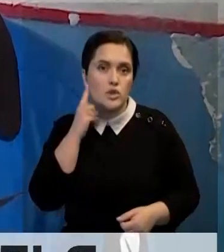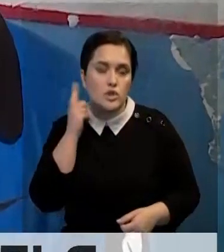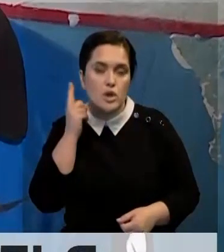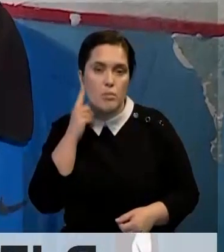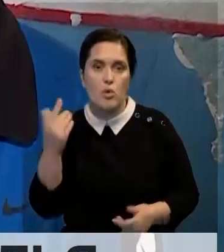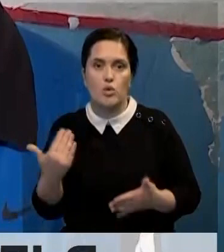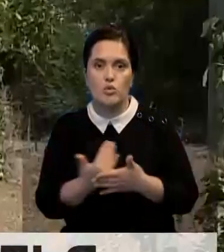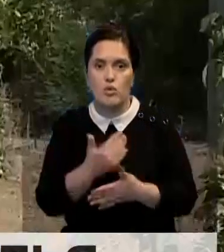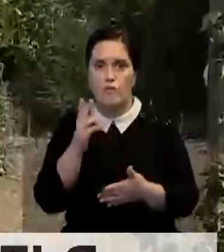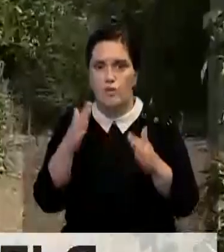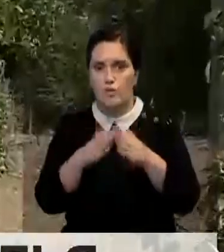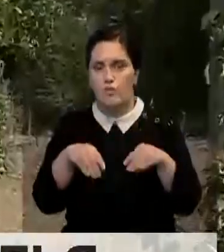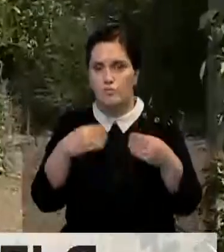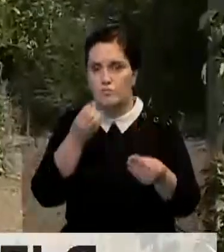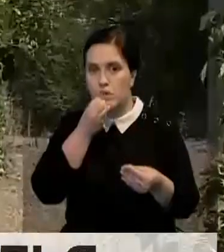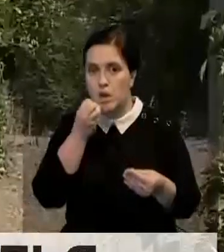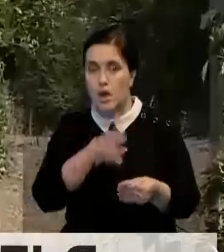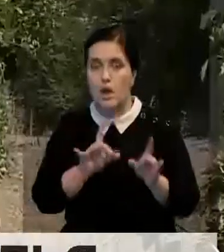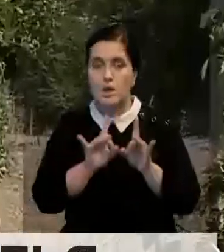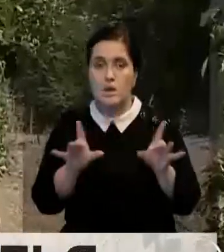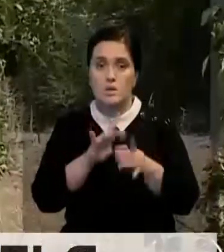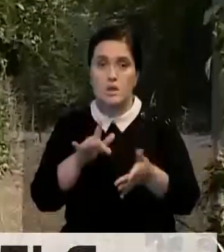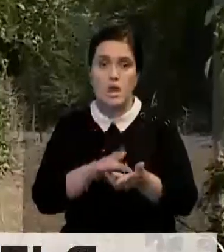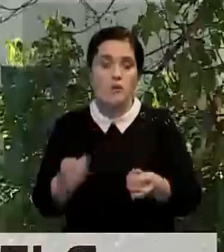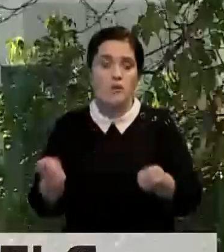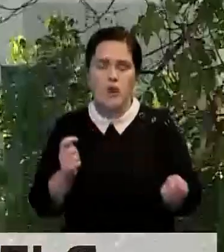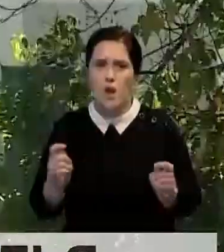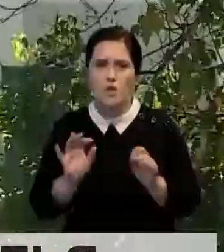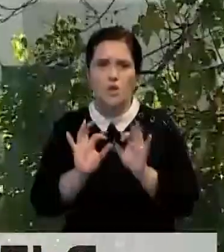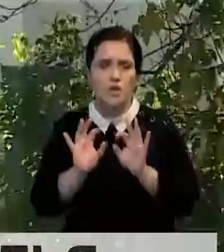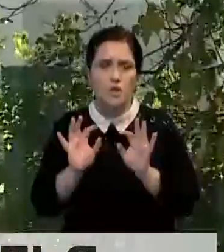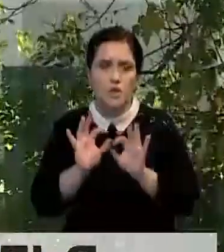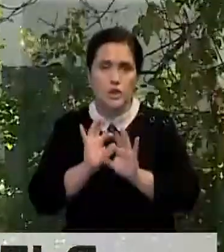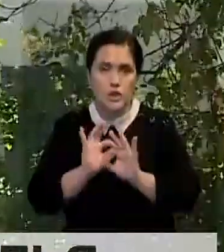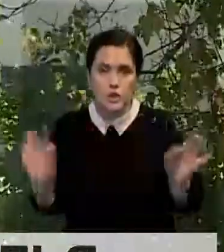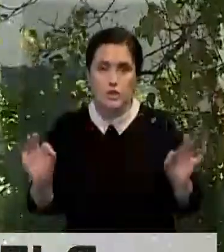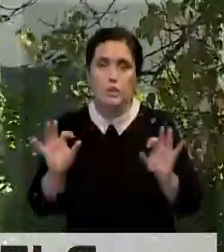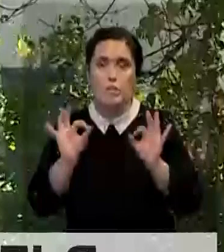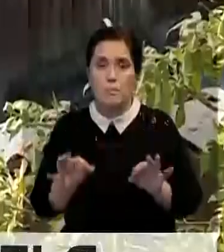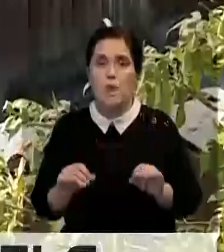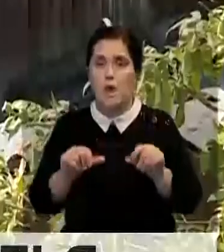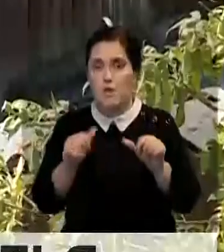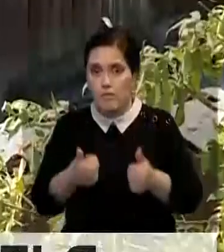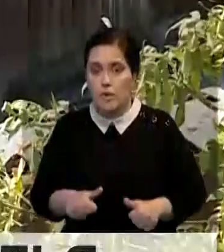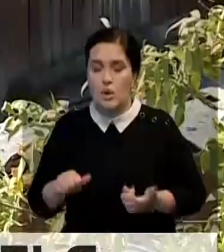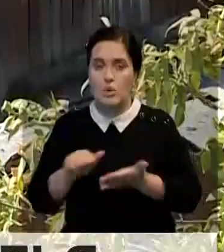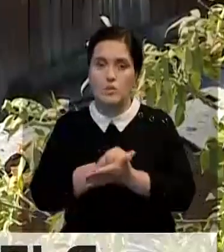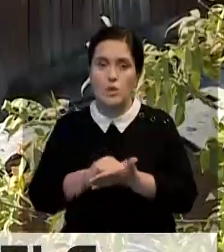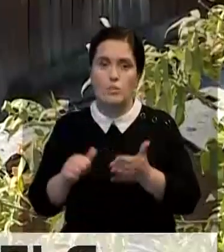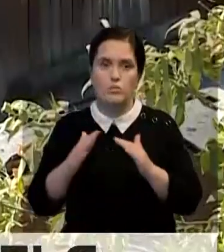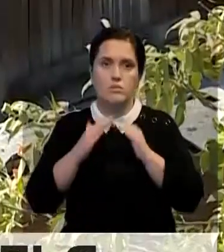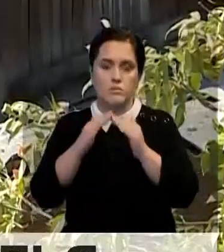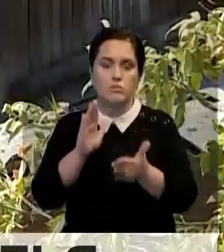жилье хорошее выдают. По словам городских властей, никто из горожан, правильно оформивших необходимый пакет документов, без крова